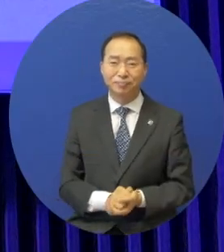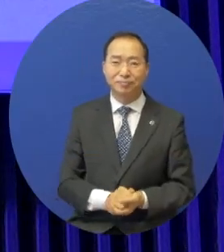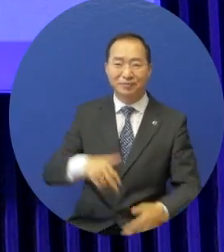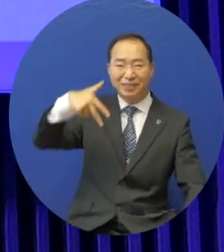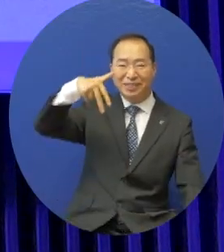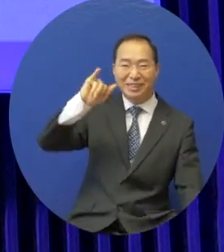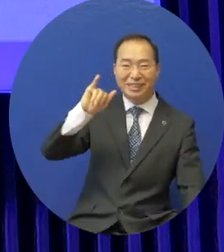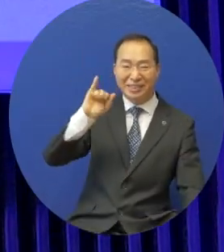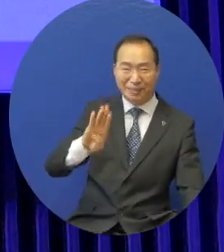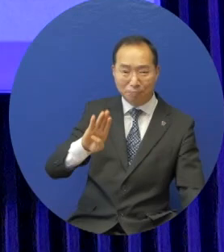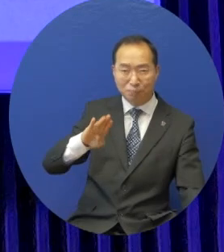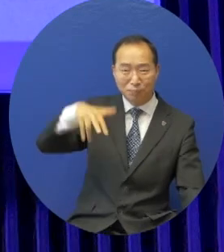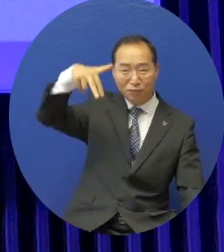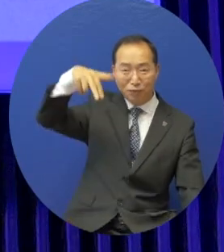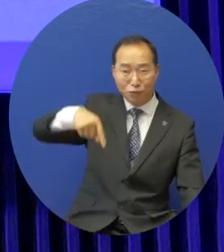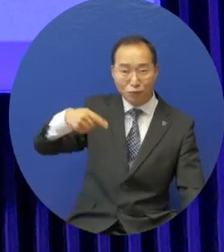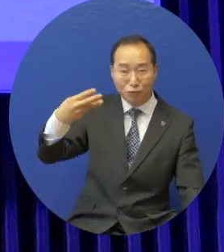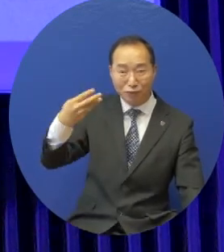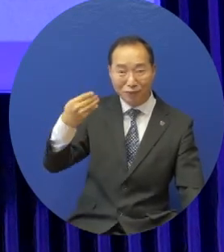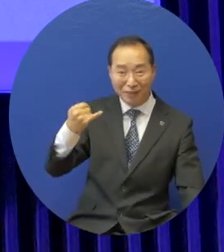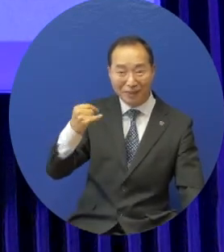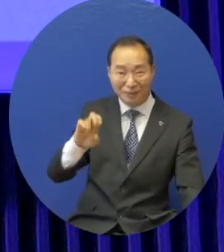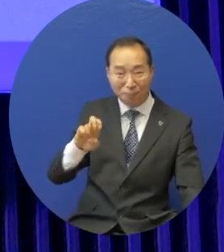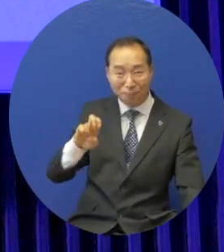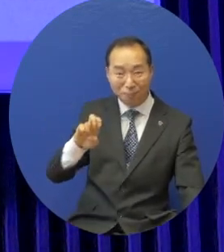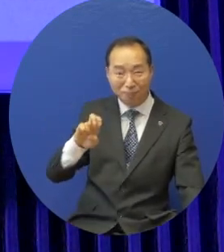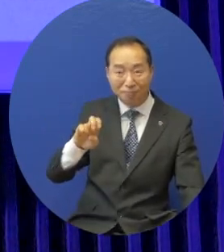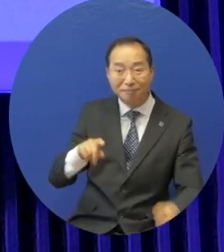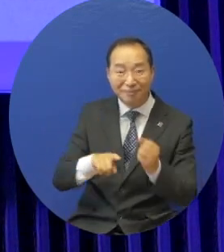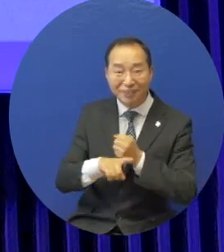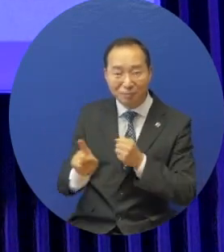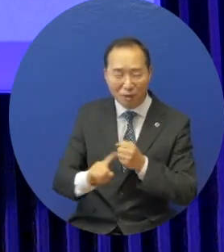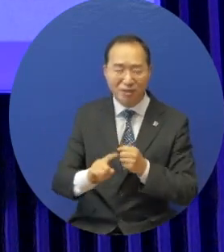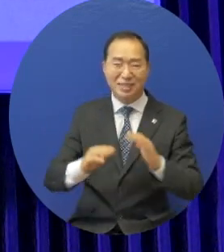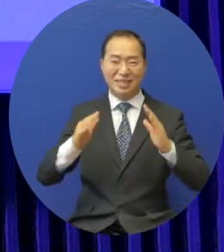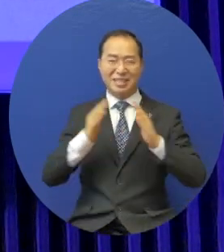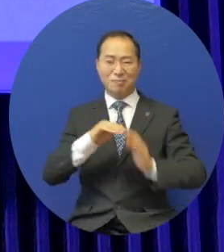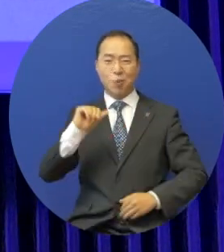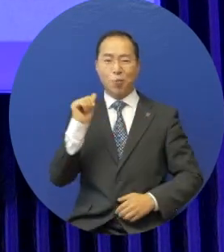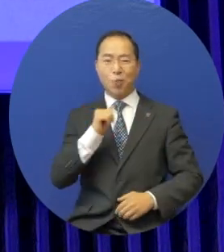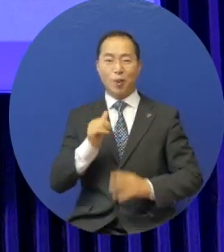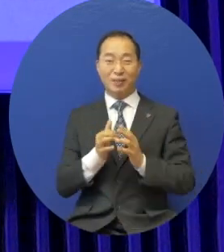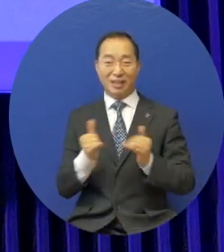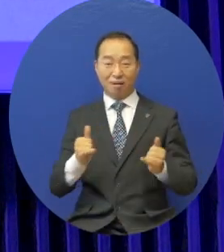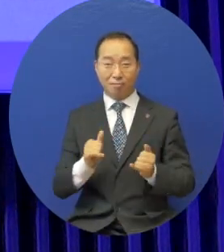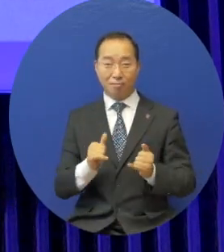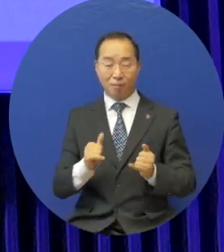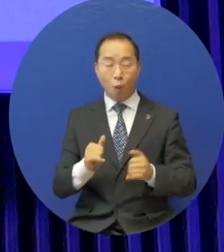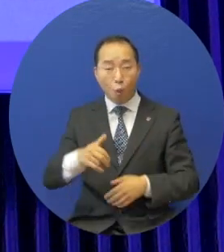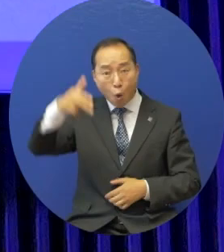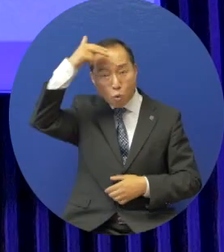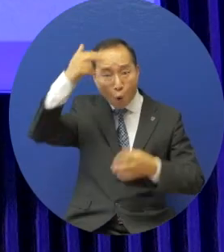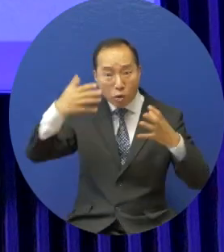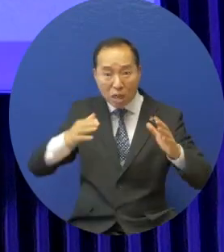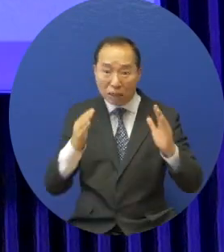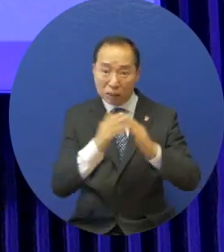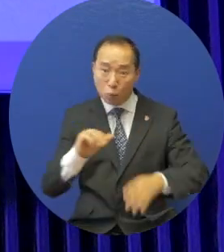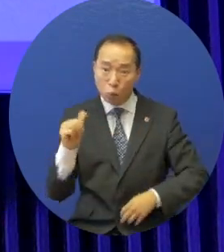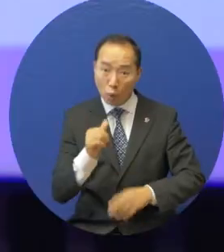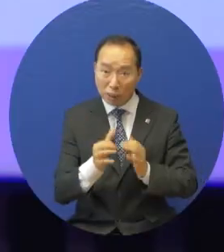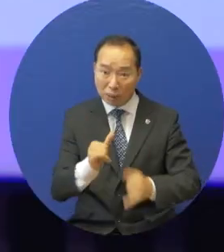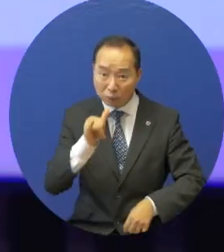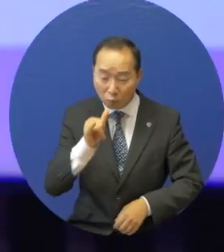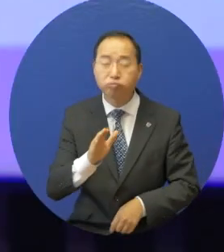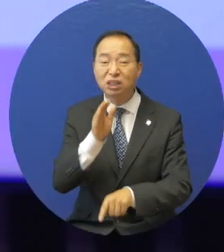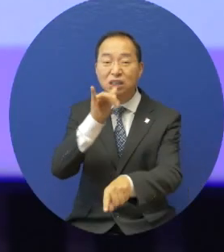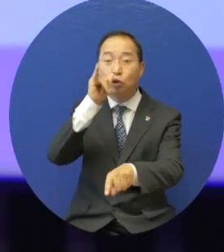집주름입니다. 이 집주름이 뭐냐면 조선시대 부동산 중개업자입니다. 그러니까 조선시대 때 부동산 중개업자가 있었어? 물론 있었습니다.